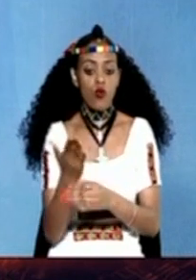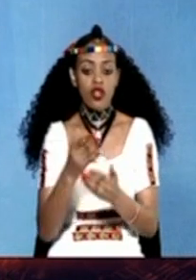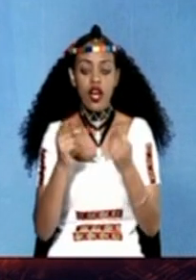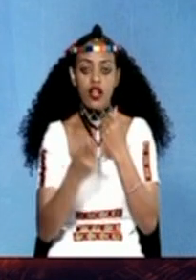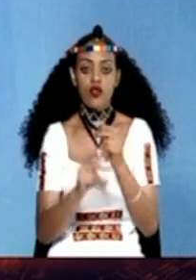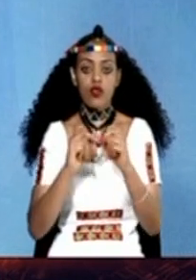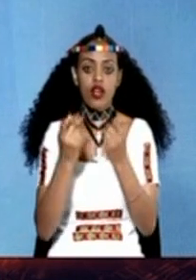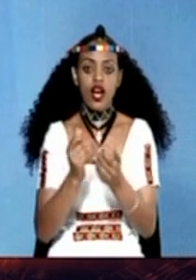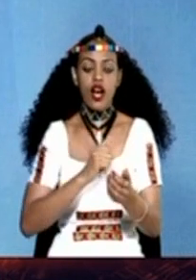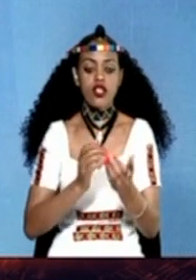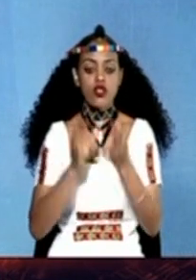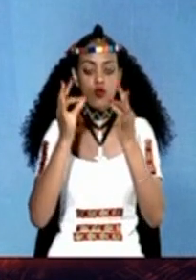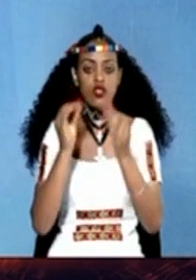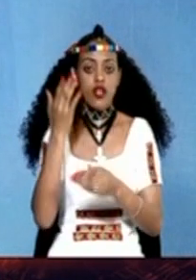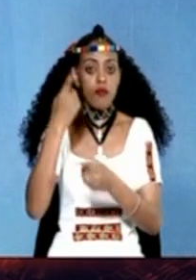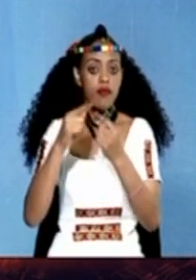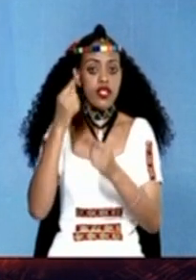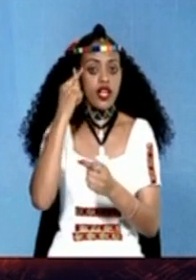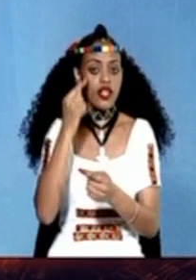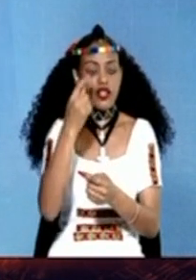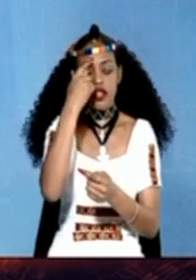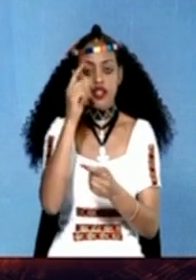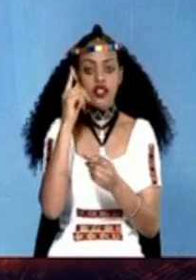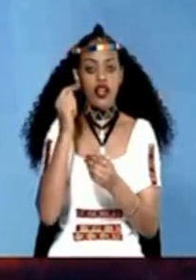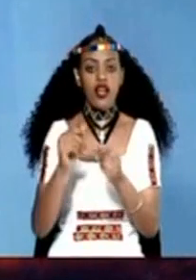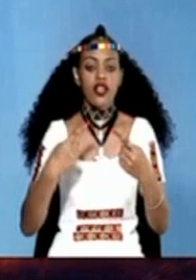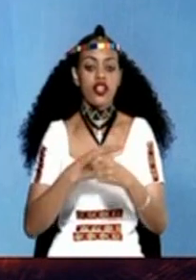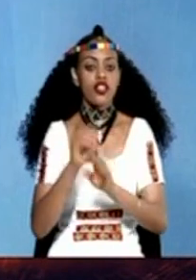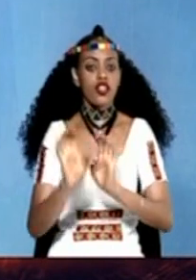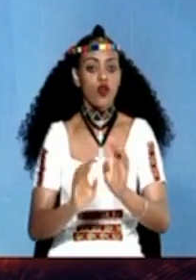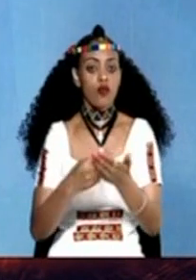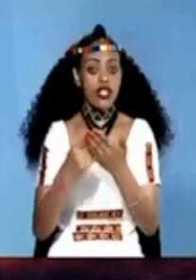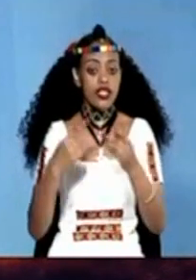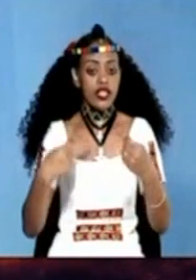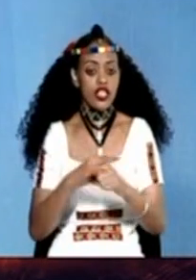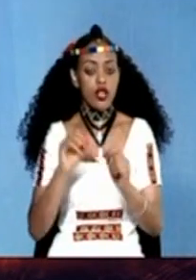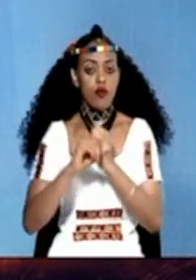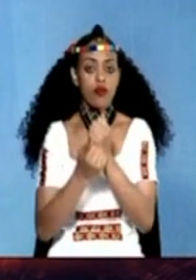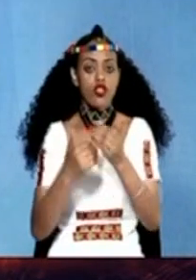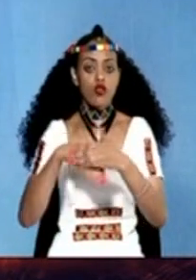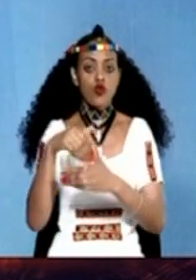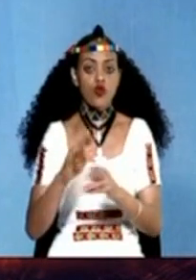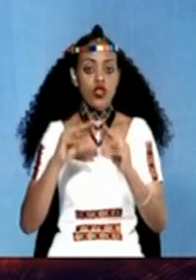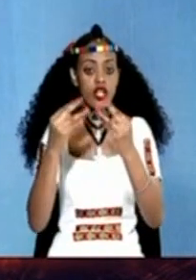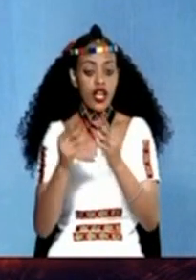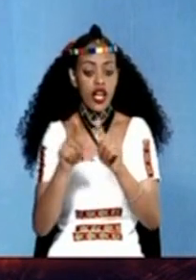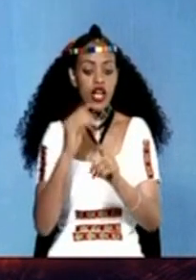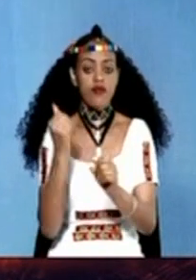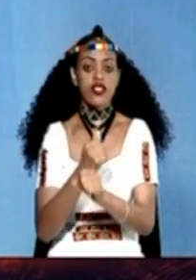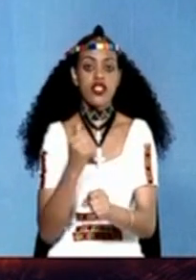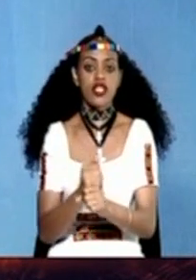ዲሞክራሲ መሰል ዓርሰ ውሳነ መጻኢ ዕድል ትግራይን ኣድሂቦም ክትዕ ኣሳሊጦም እዮም። እቲ ክትዕ ብመሰረት ዝወፀ መርሃ ግብሪ ከም